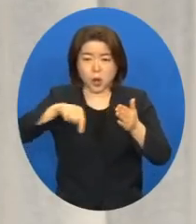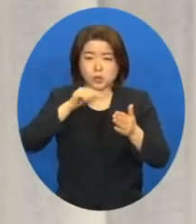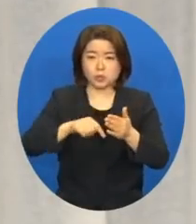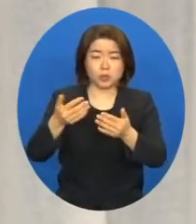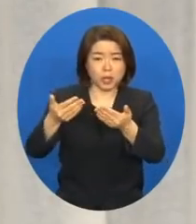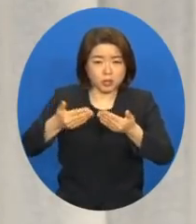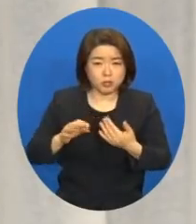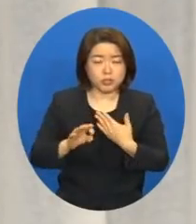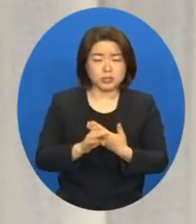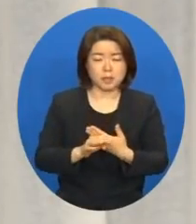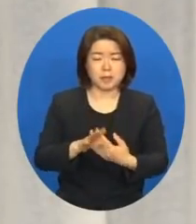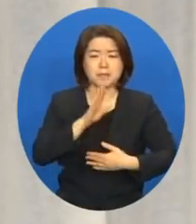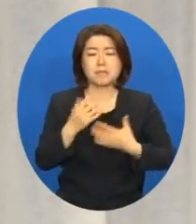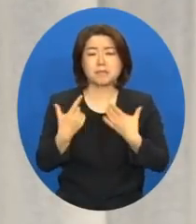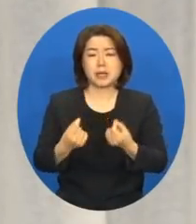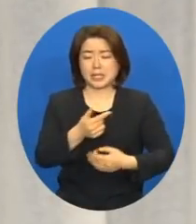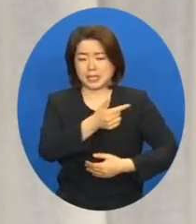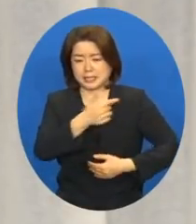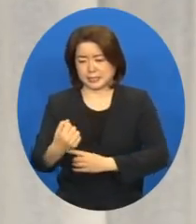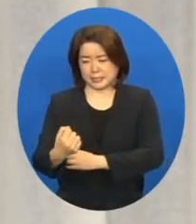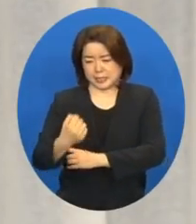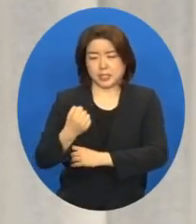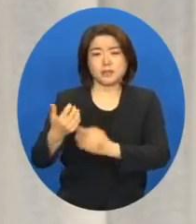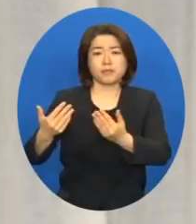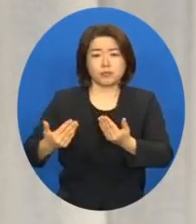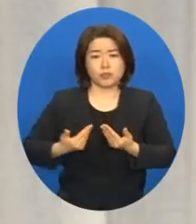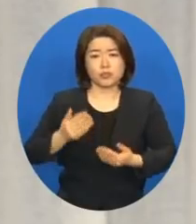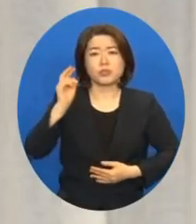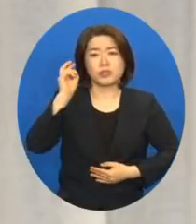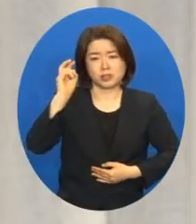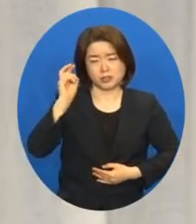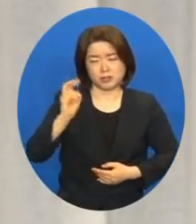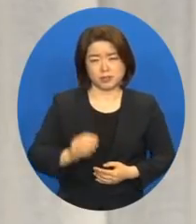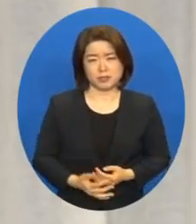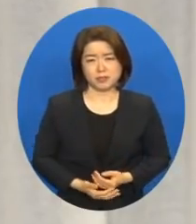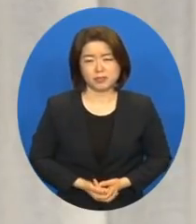하신다면 마땅히 큰 힘을 주시지 않겠는가?